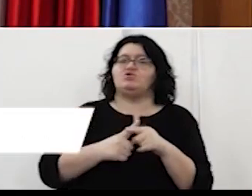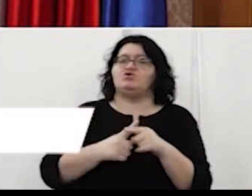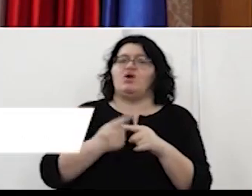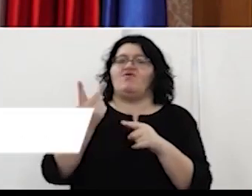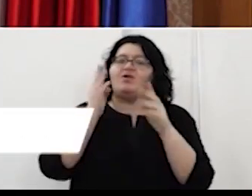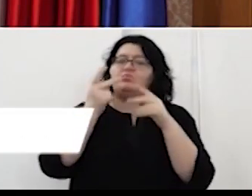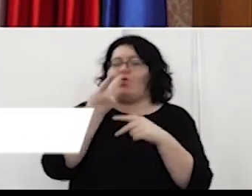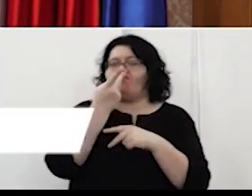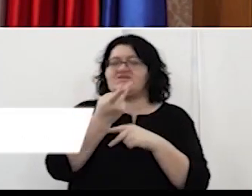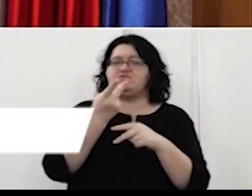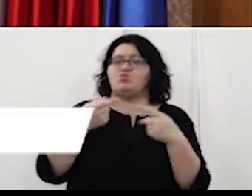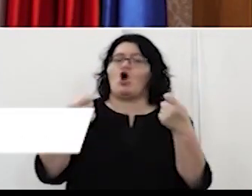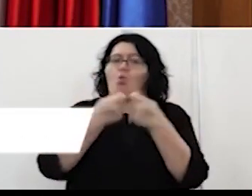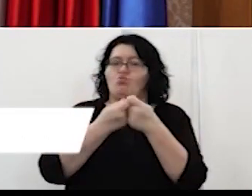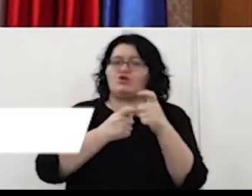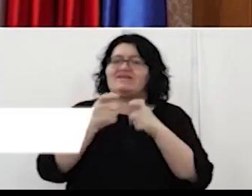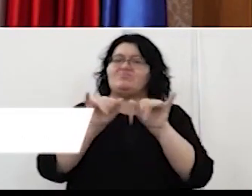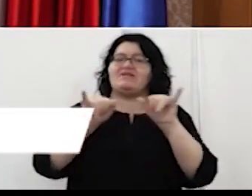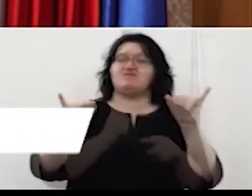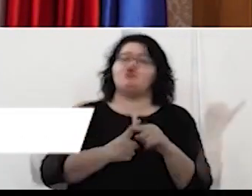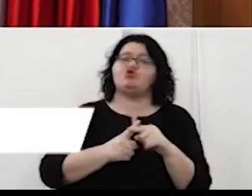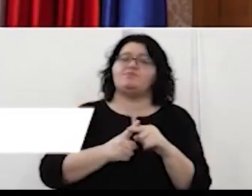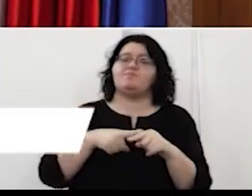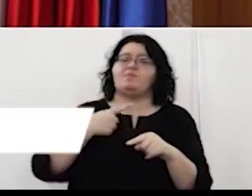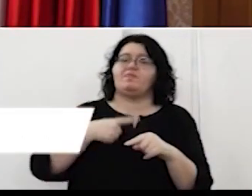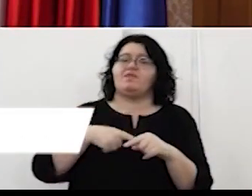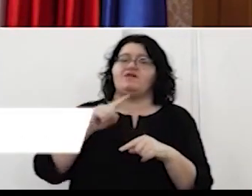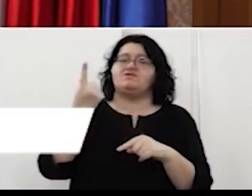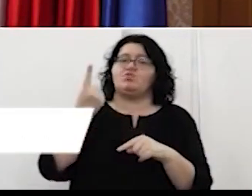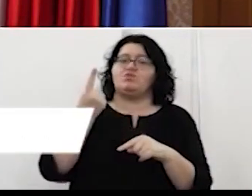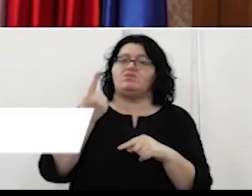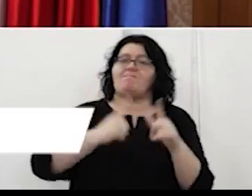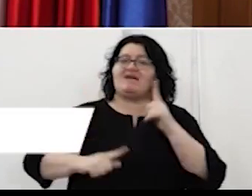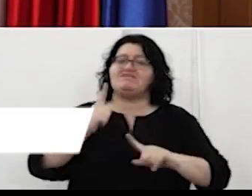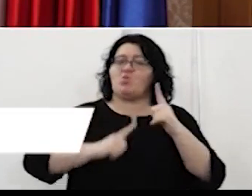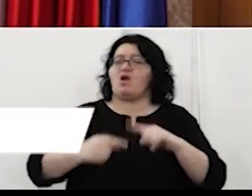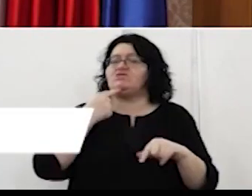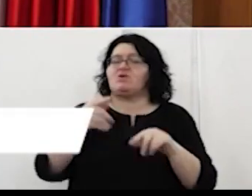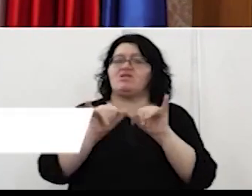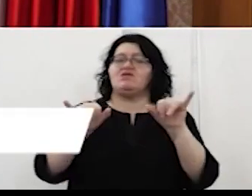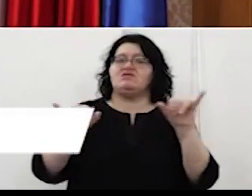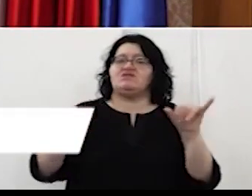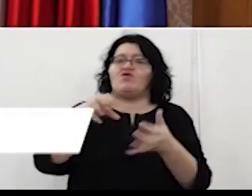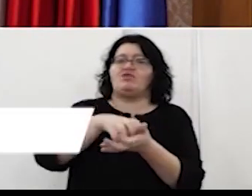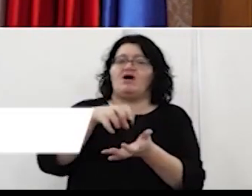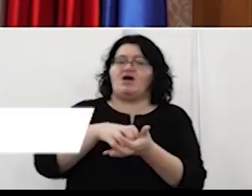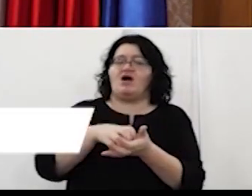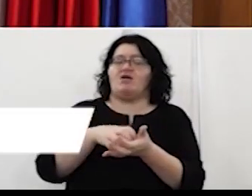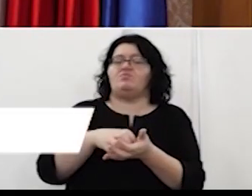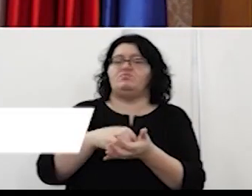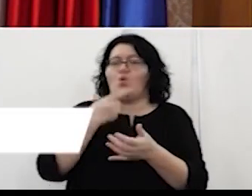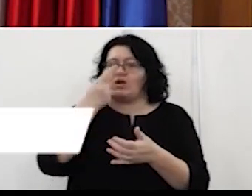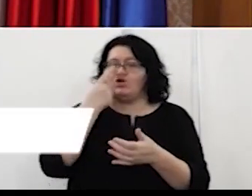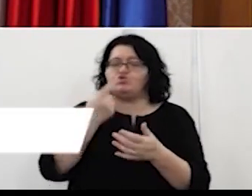avem o viziune comună asupra dezvoltării Timișoarei. Este un pasionat, aș spune, de dezvoltare urbană,